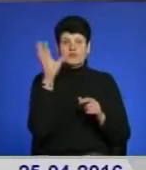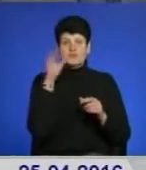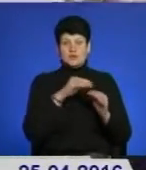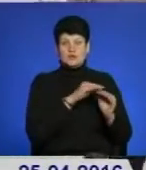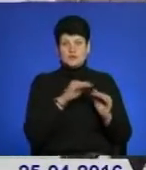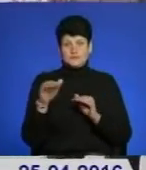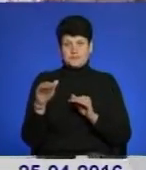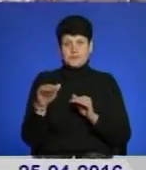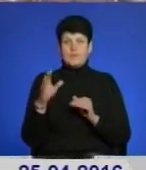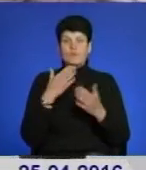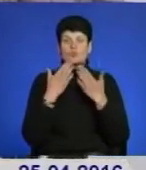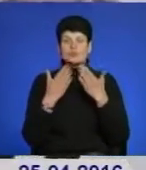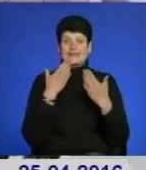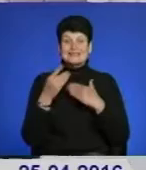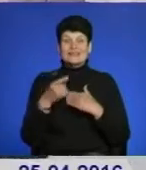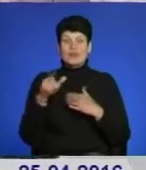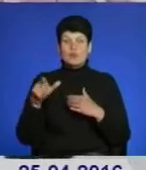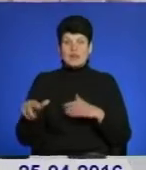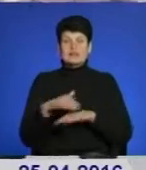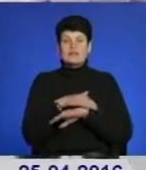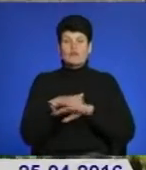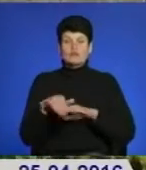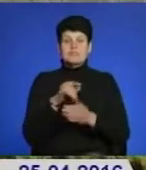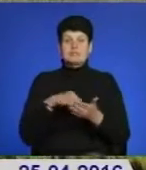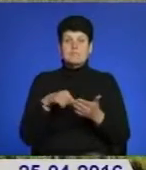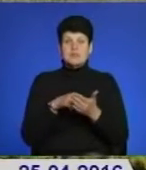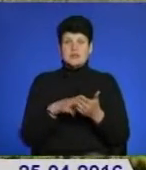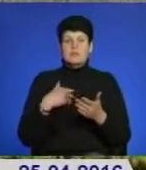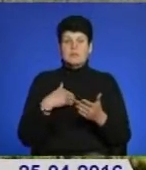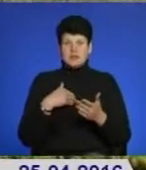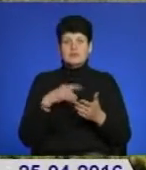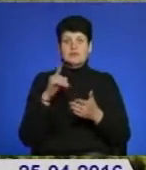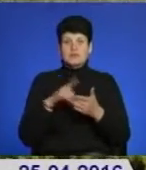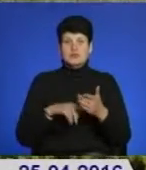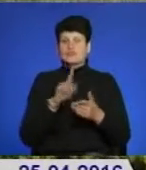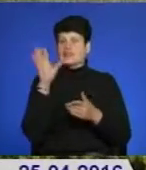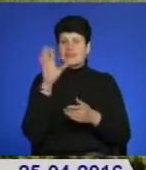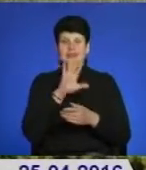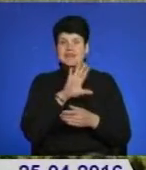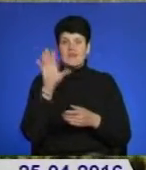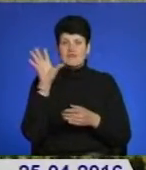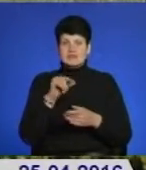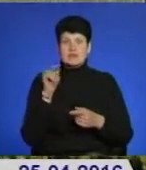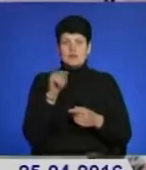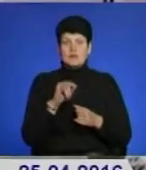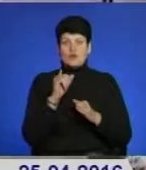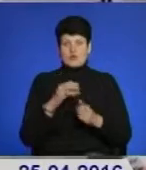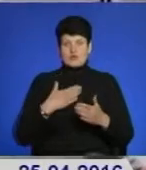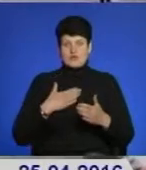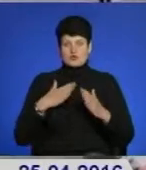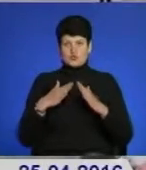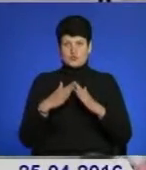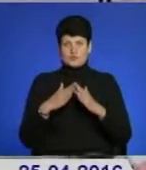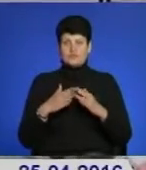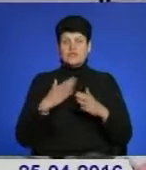аршином. Поспілкувавшись із тернополянами на вулицях міста, ми переконалися, що не все так погано у нашому домі. Тішить